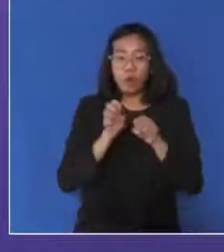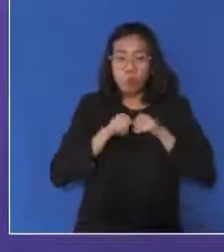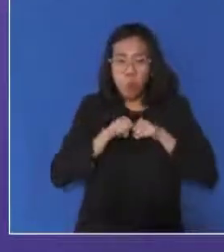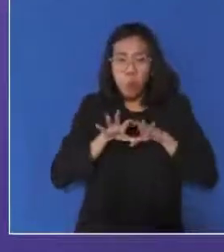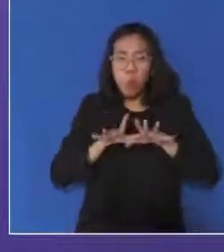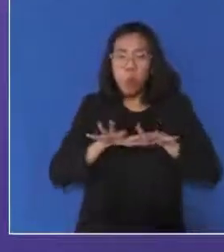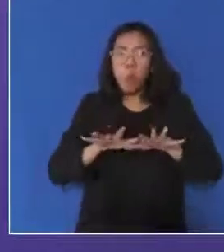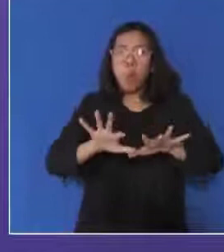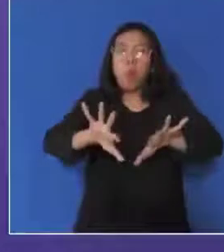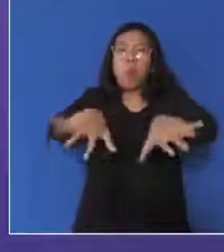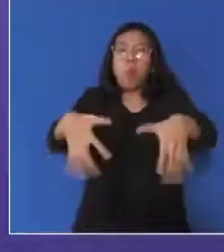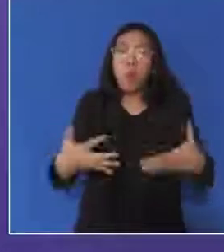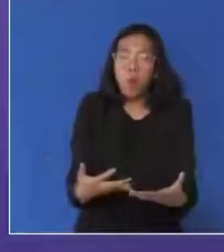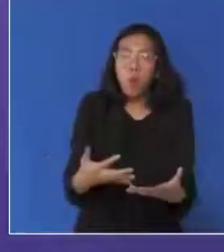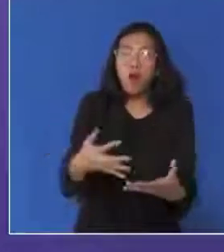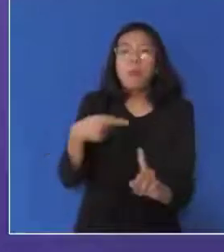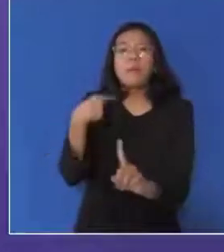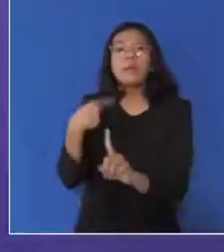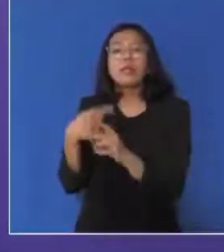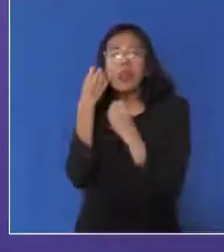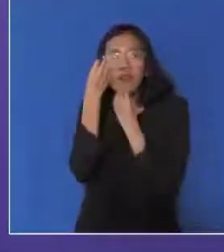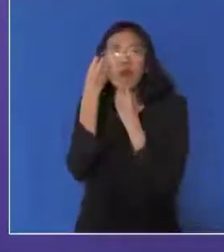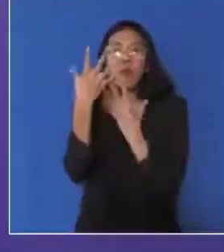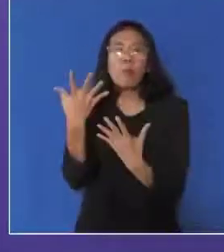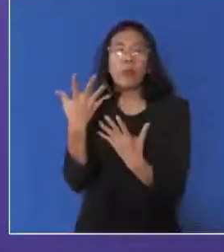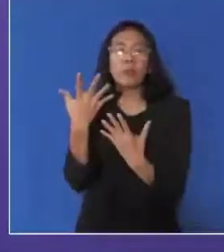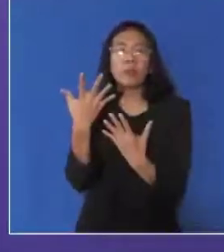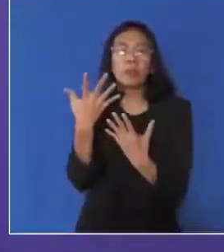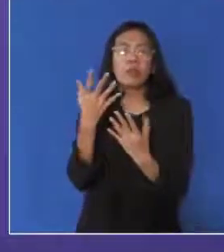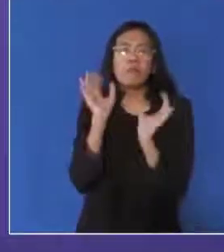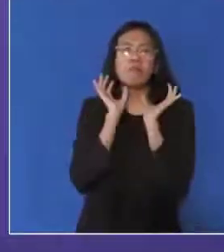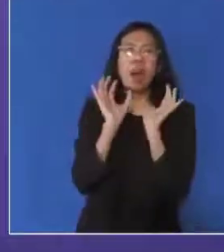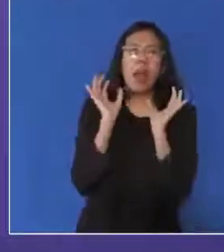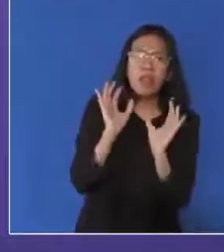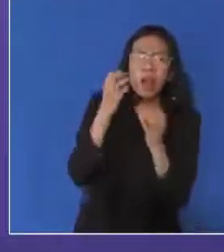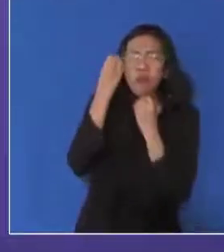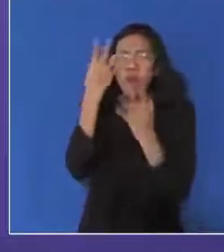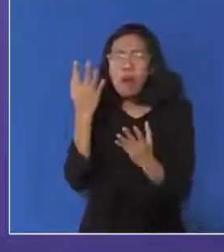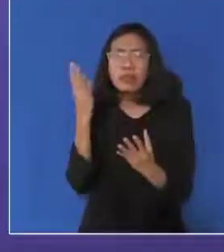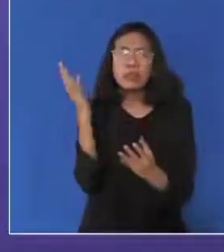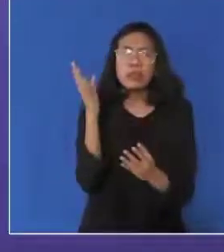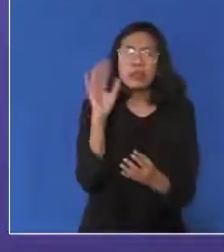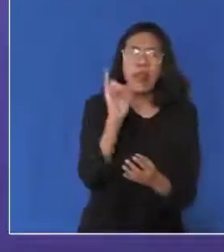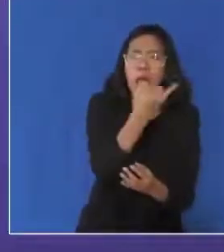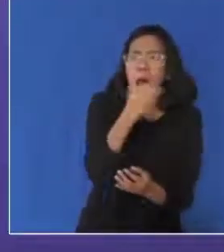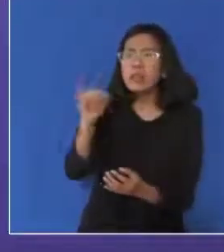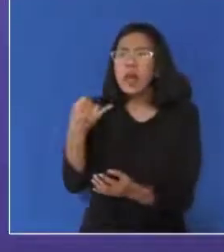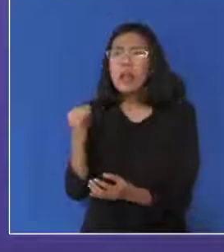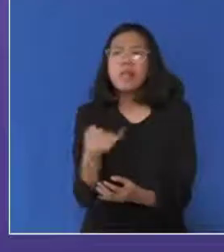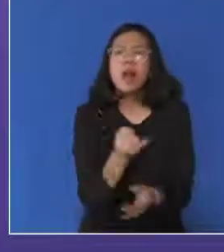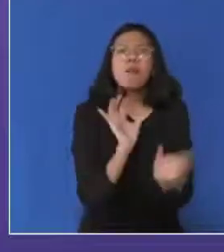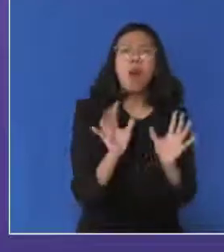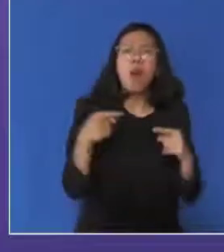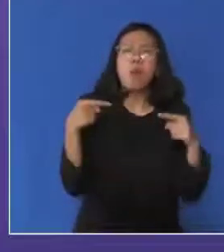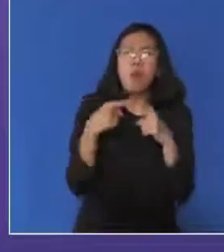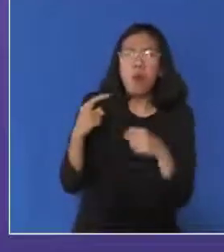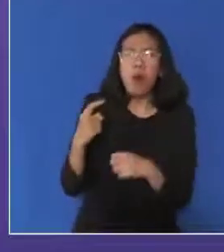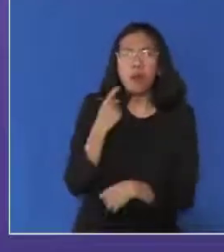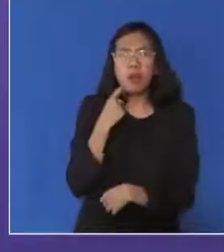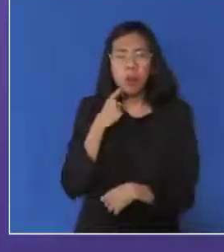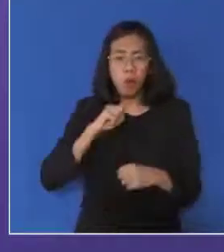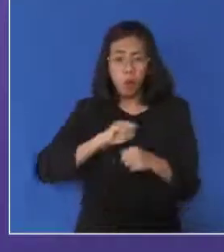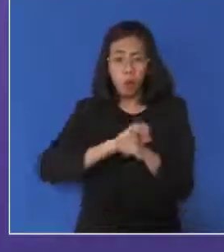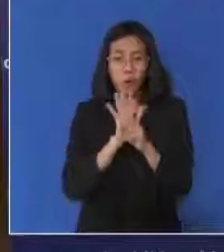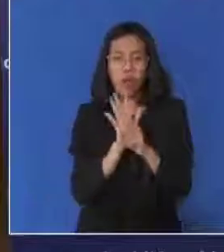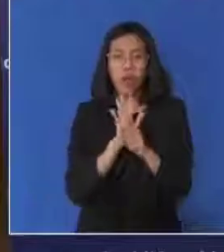juga fenomena info demikian itu karena banyaknya informasi yang keliru yang beredar sehubungan dengan topik covert 19